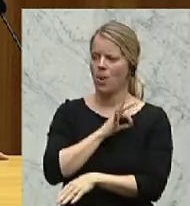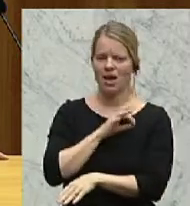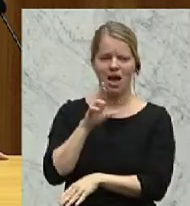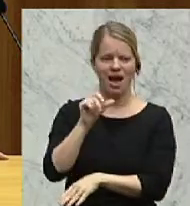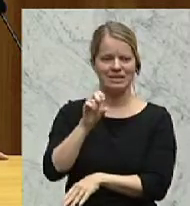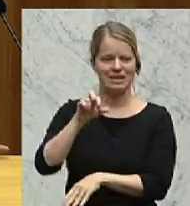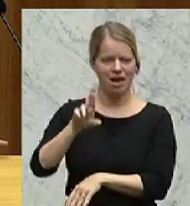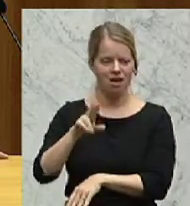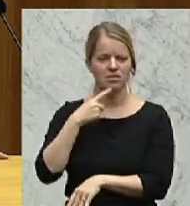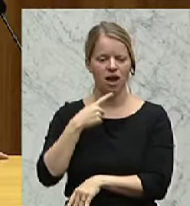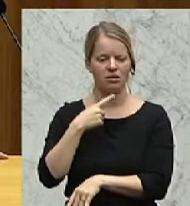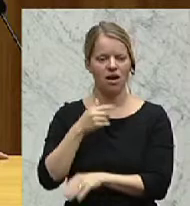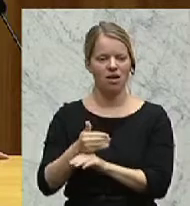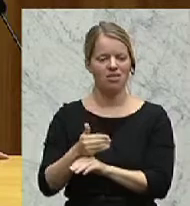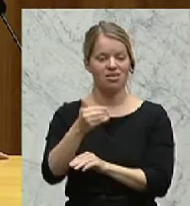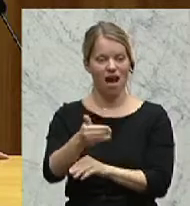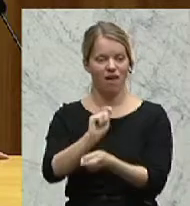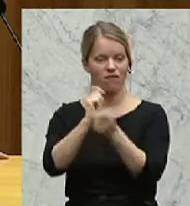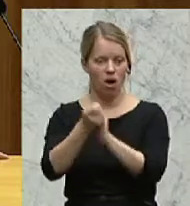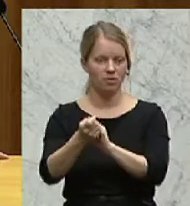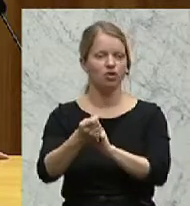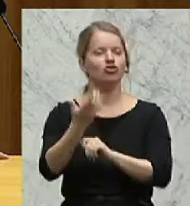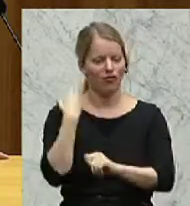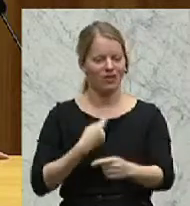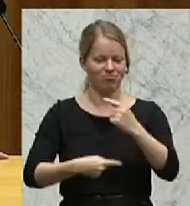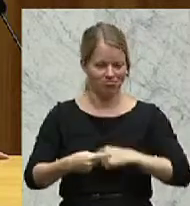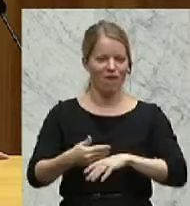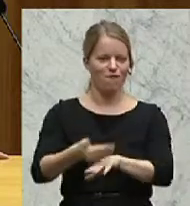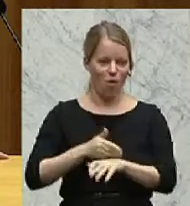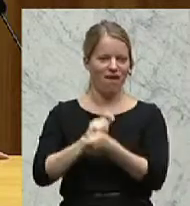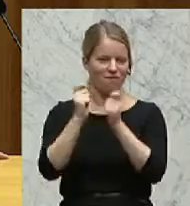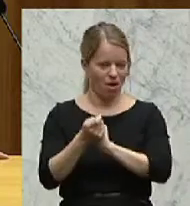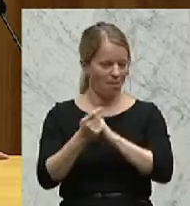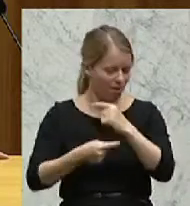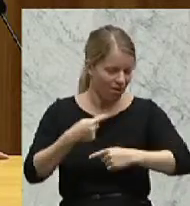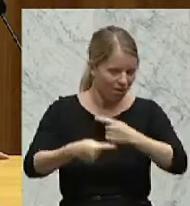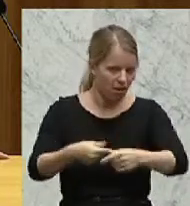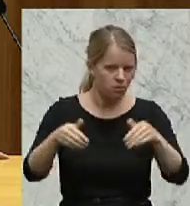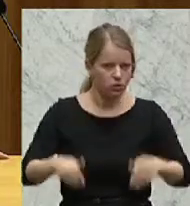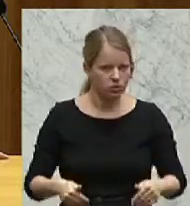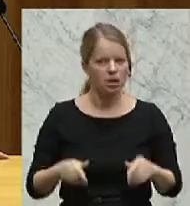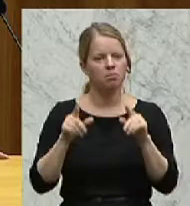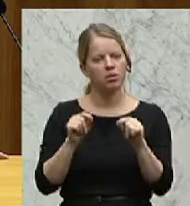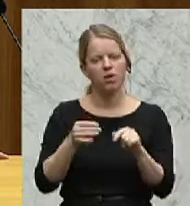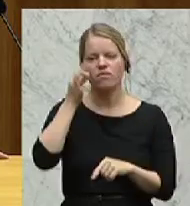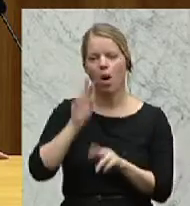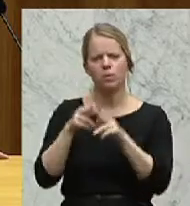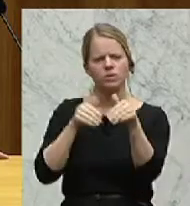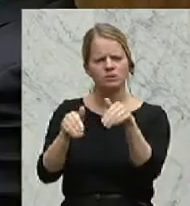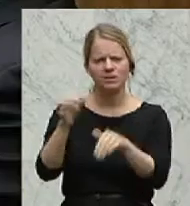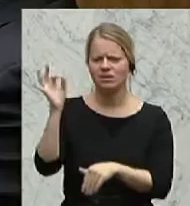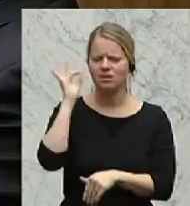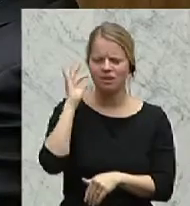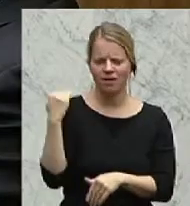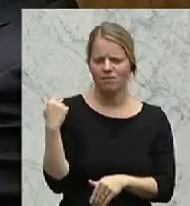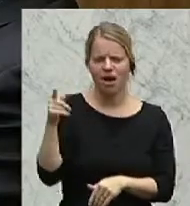gesagt, nach der Reform ist vor der Reform. Frau Bundesminister, Sie haben in einem Radiointerview vor einer Woche